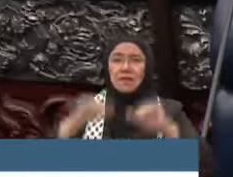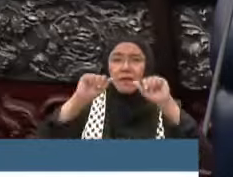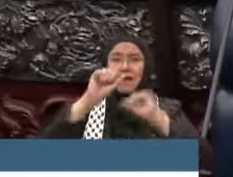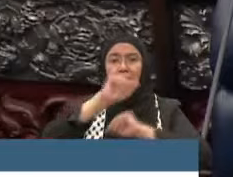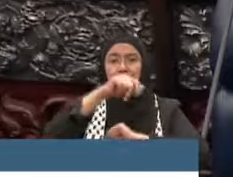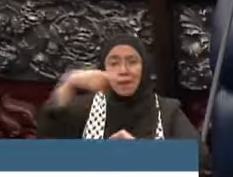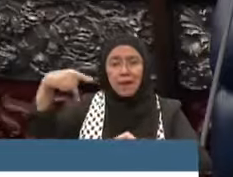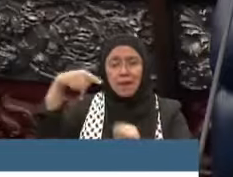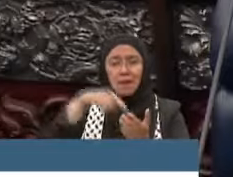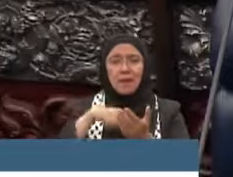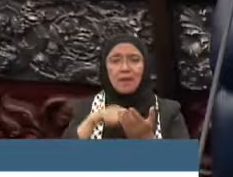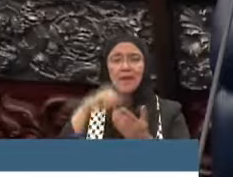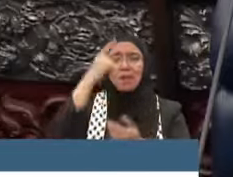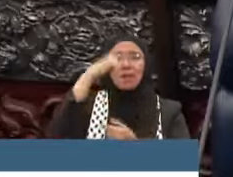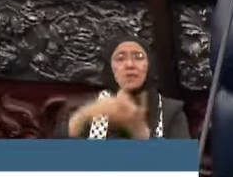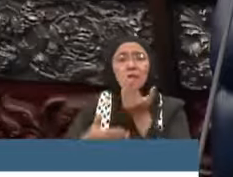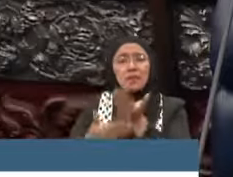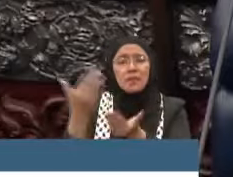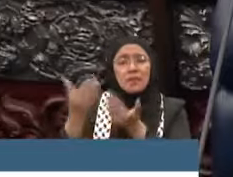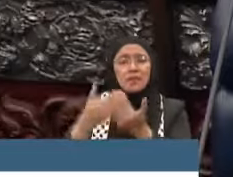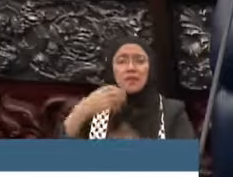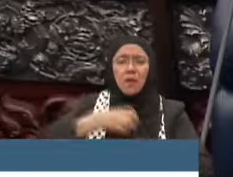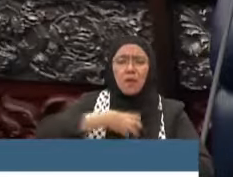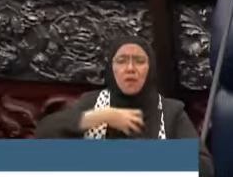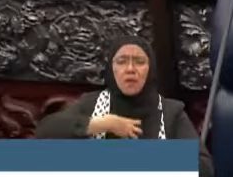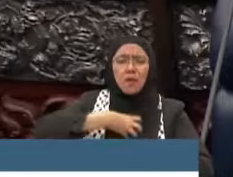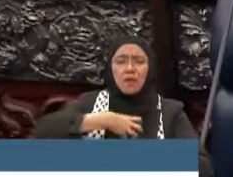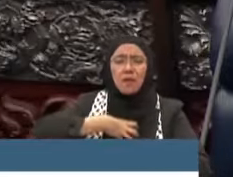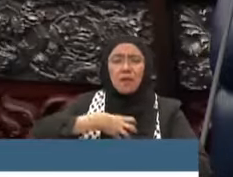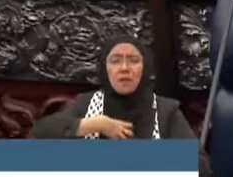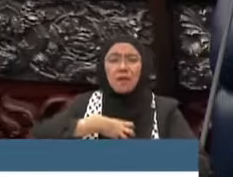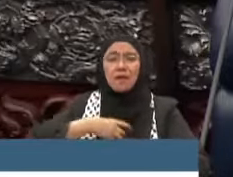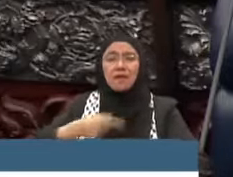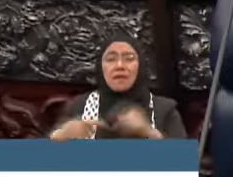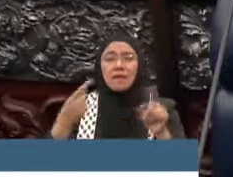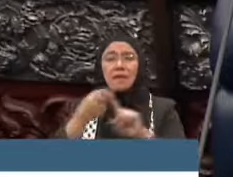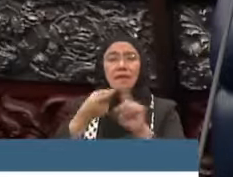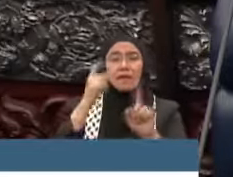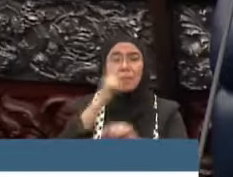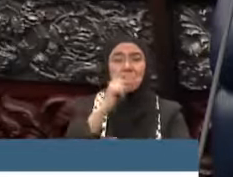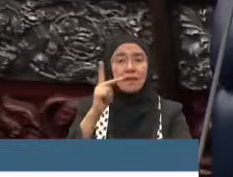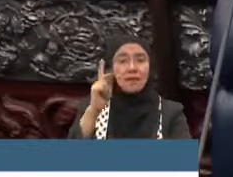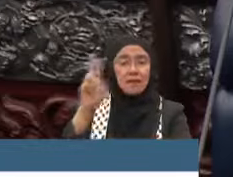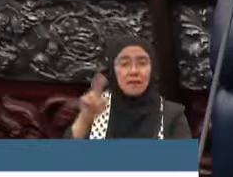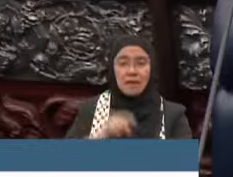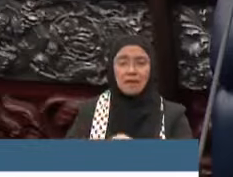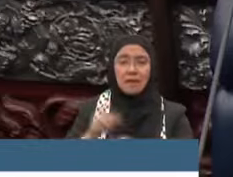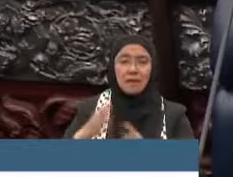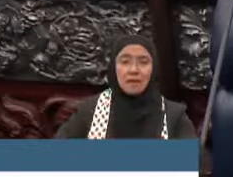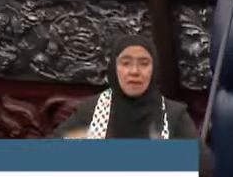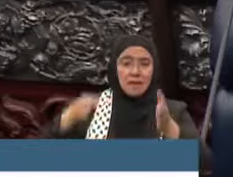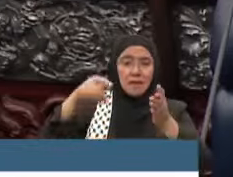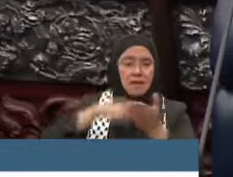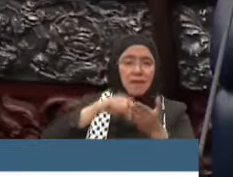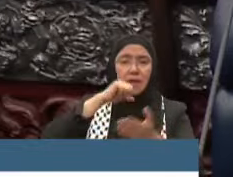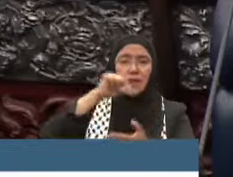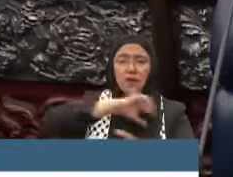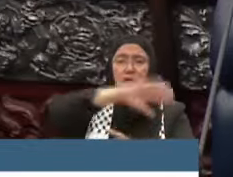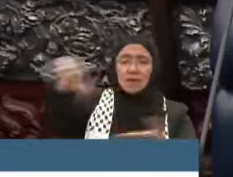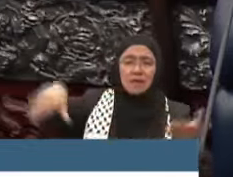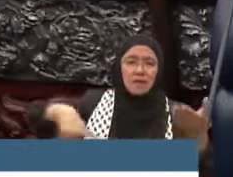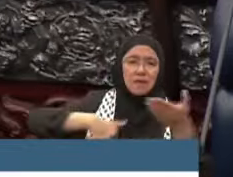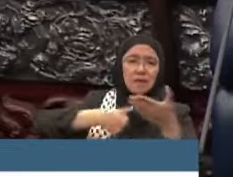permudahkan lagi aduan-aduan yang disampaikan kepada KKR dan juga KKR ini jalan ni bukan semua dalam seliaan